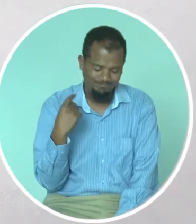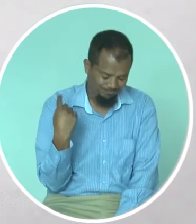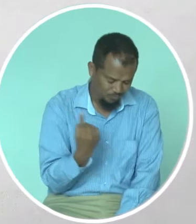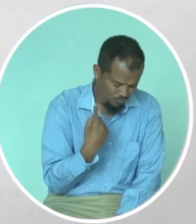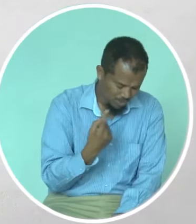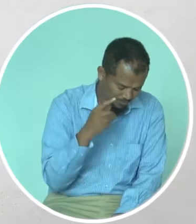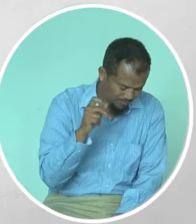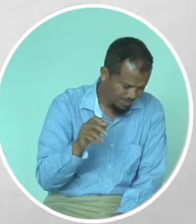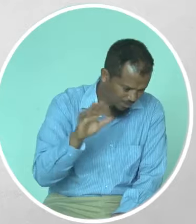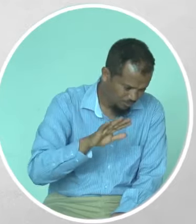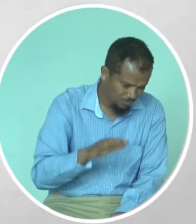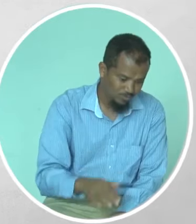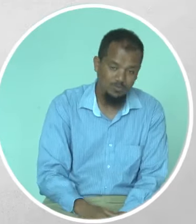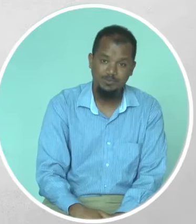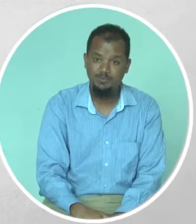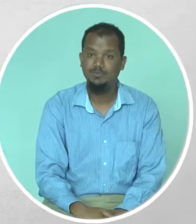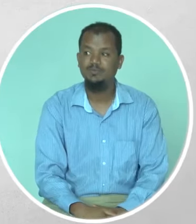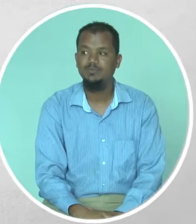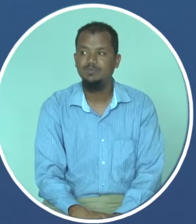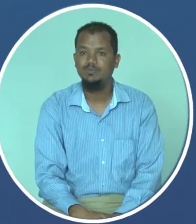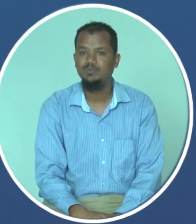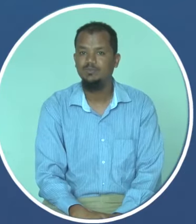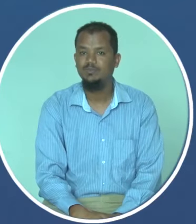ዳጉ ሁሌ ዳጉ